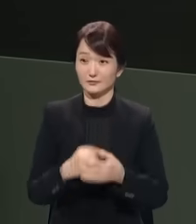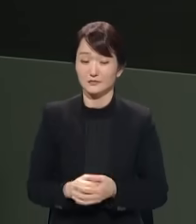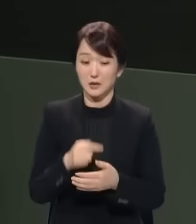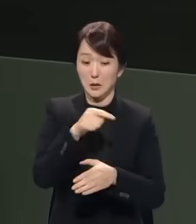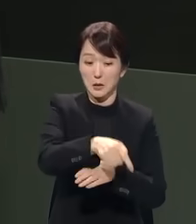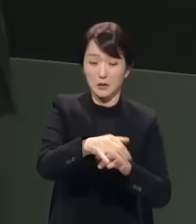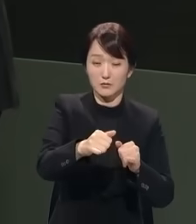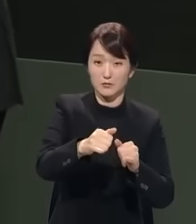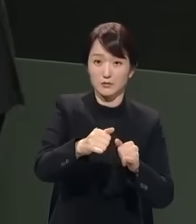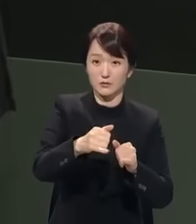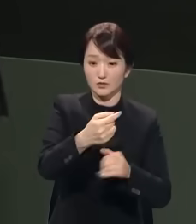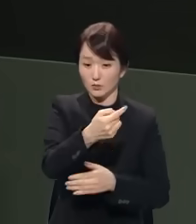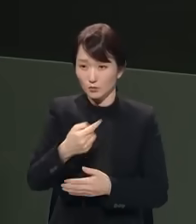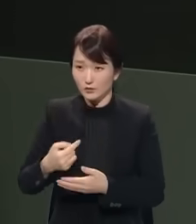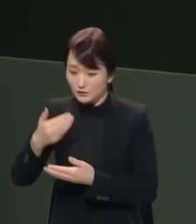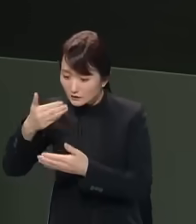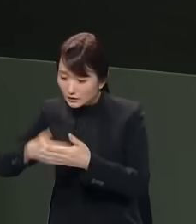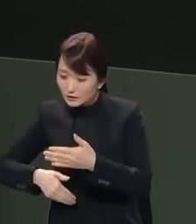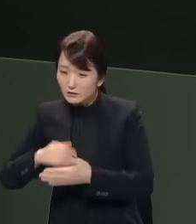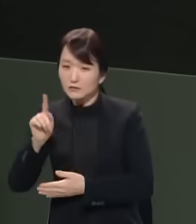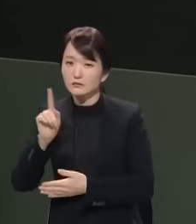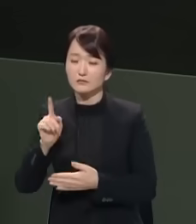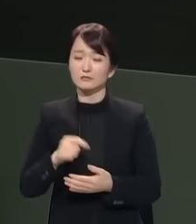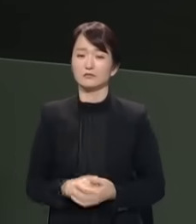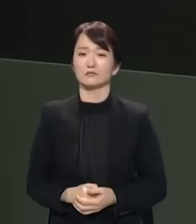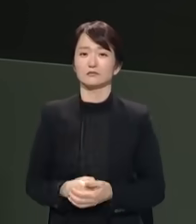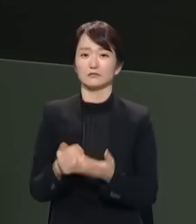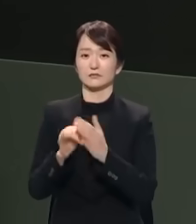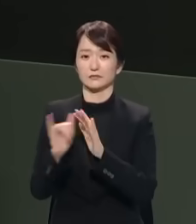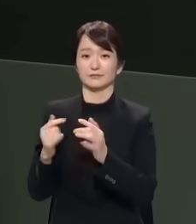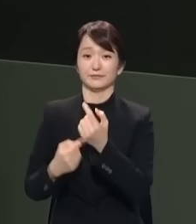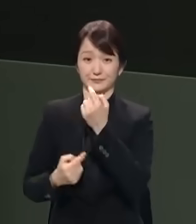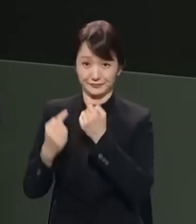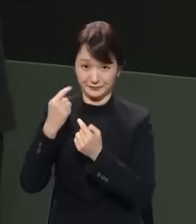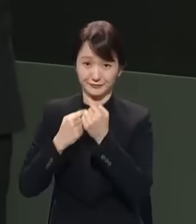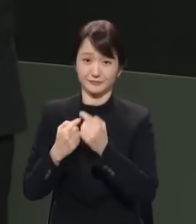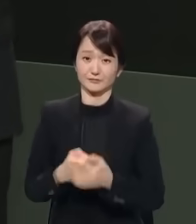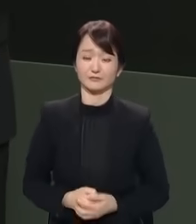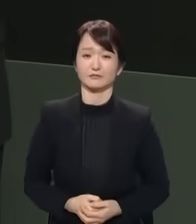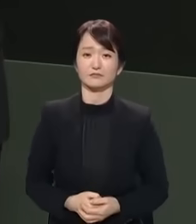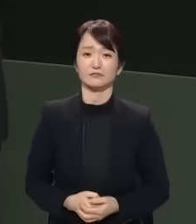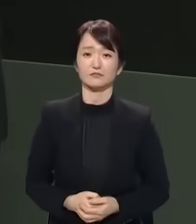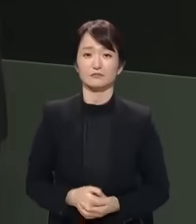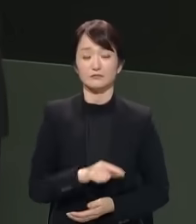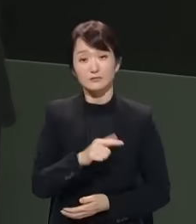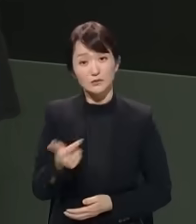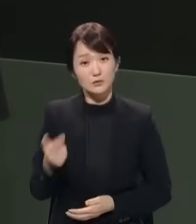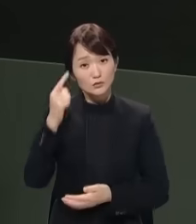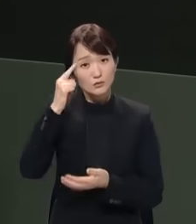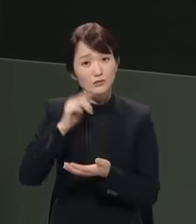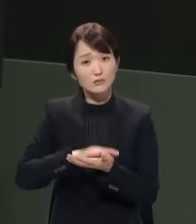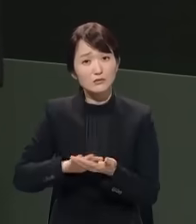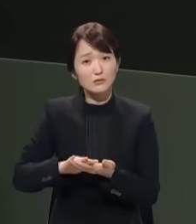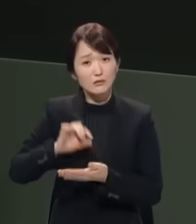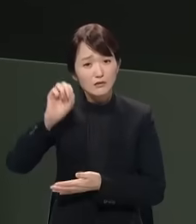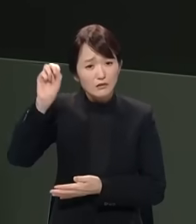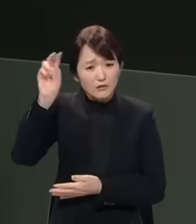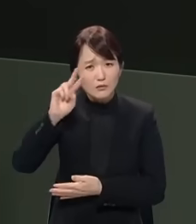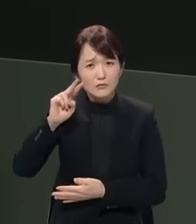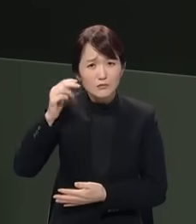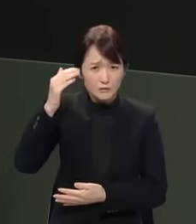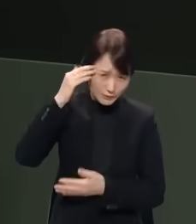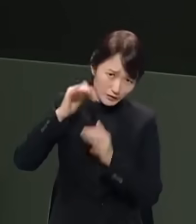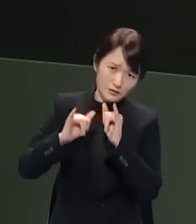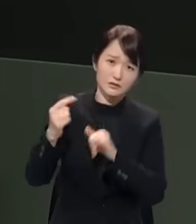외부인이 남긴 흔적입니다. 이번에도 사방 가족께서 제보해 주셨는데 평화로운 저녁에 웬 불청객이 나타났다는